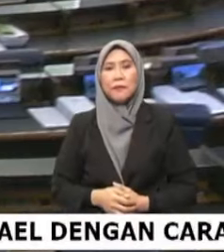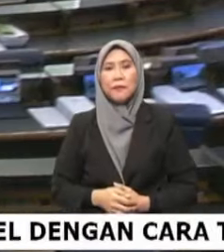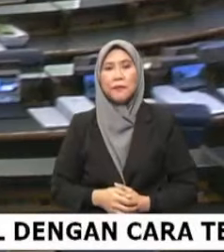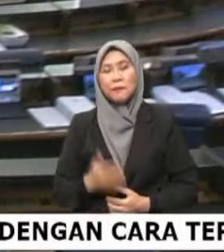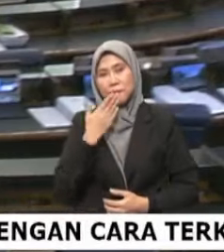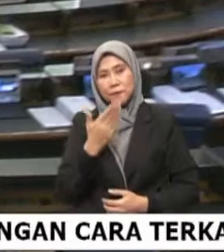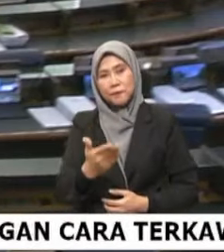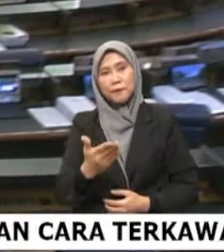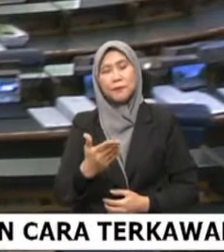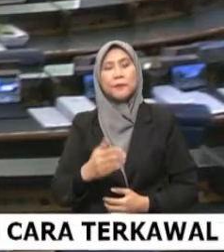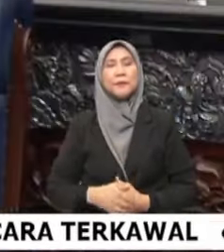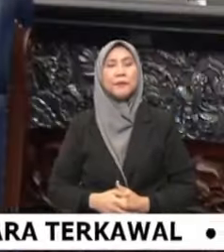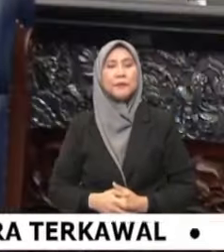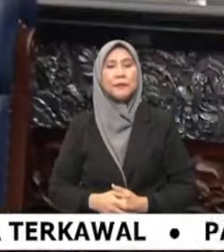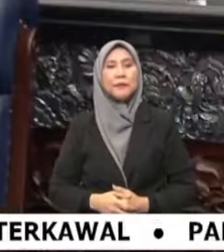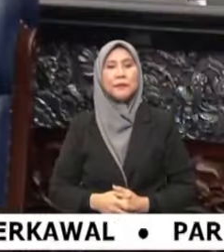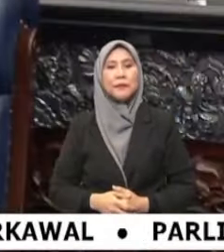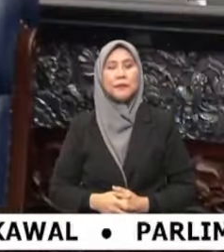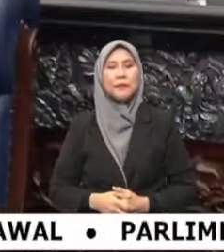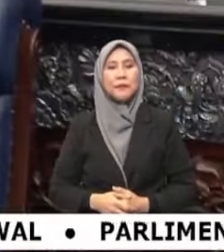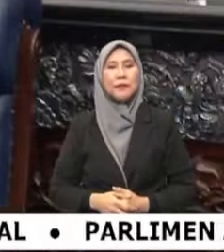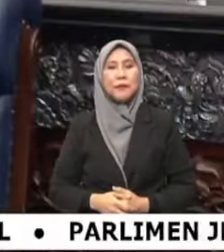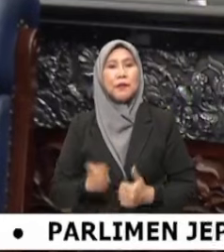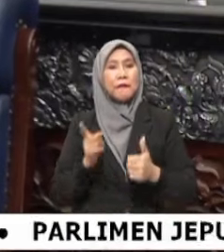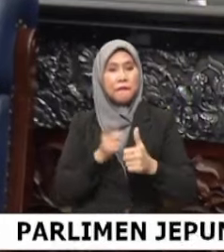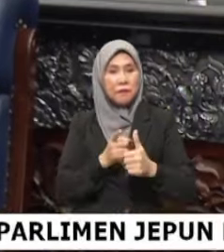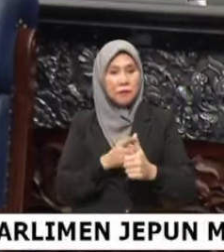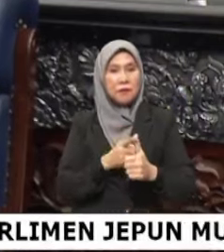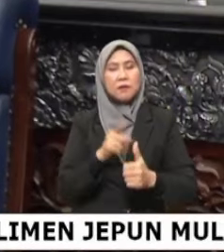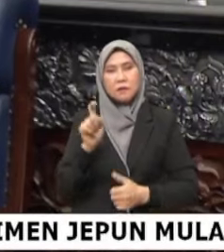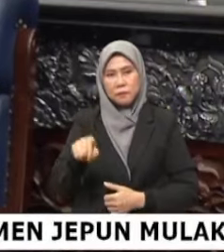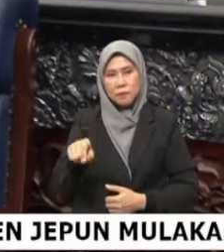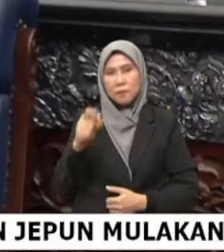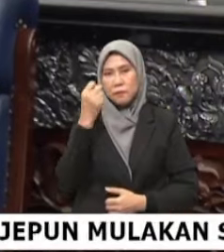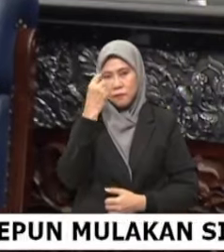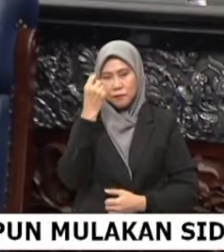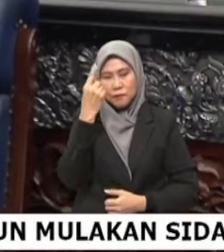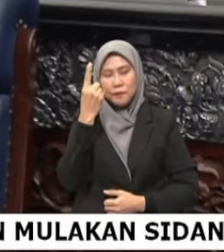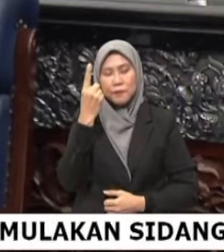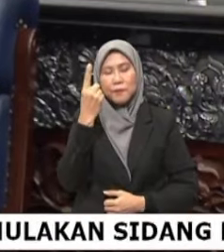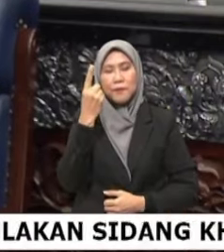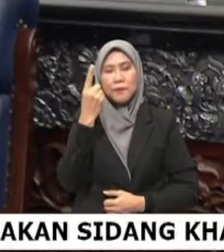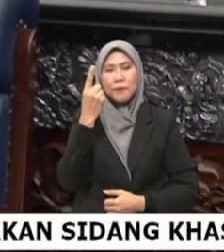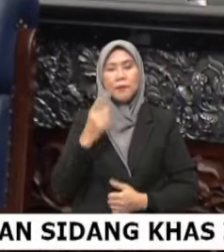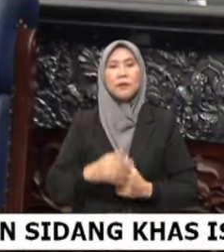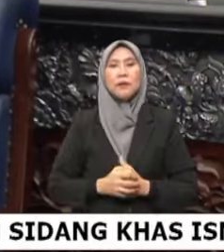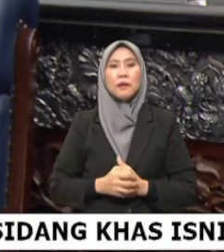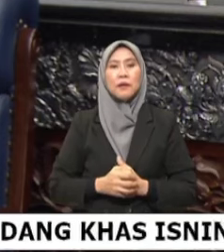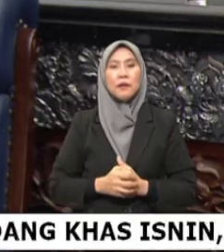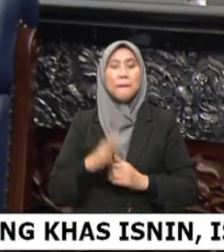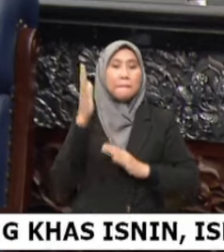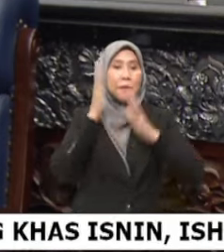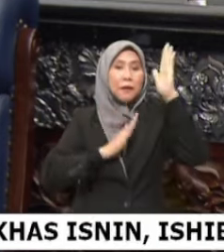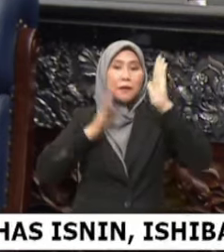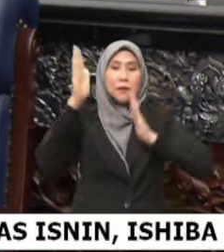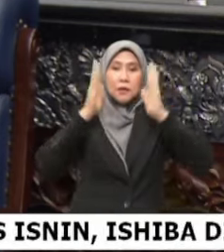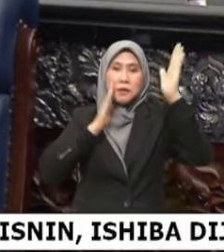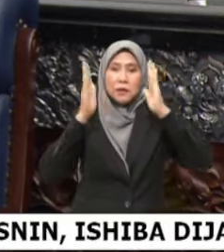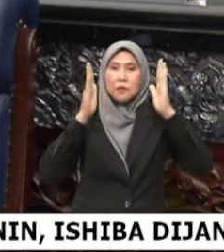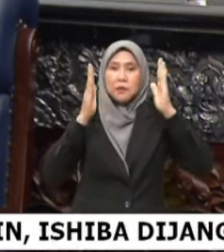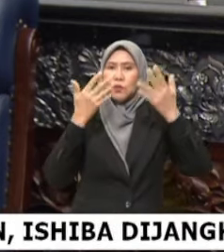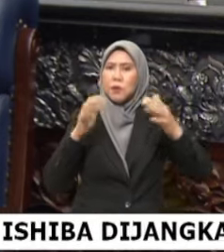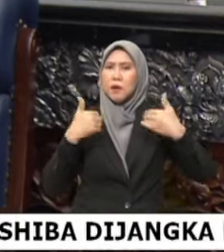Terima kasih Yang Berhormat Kelang. Pertamanya, kita kena faham bahawa Malaysia sebagai sebuah negara yang